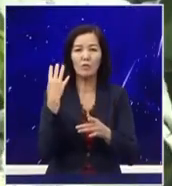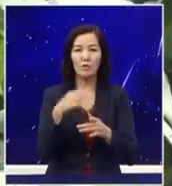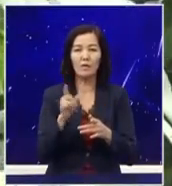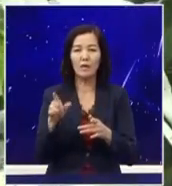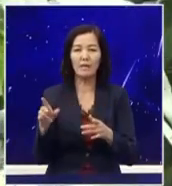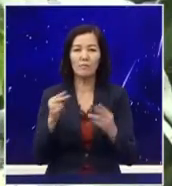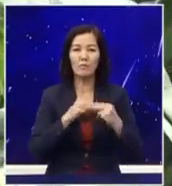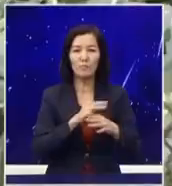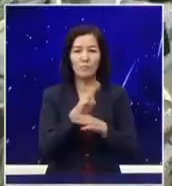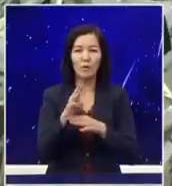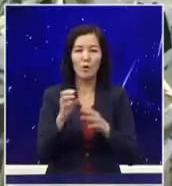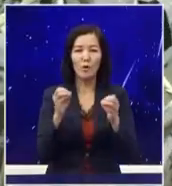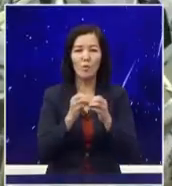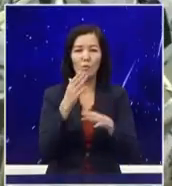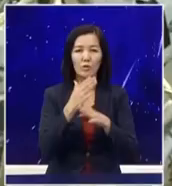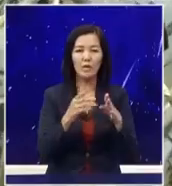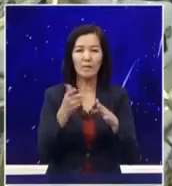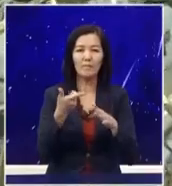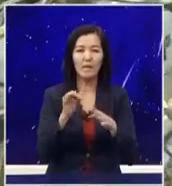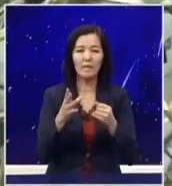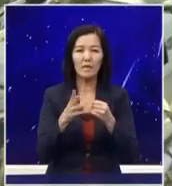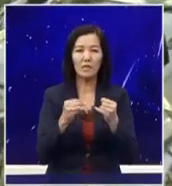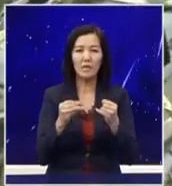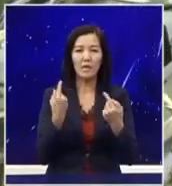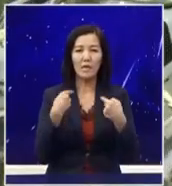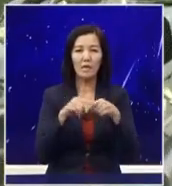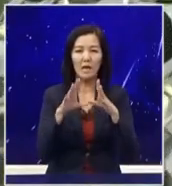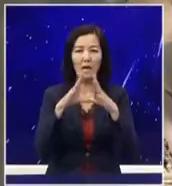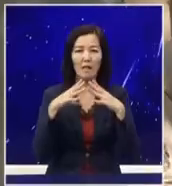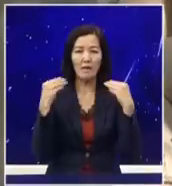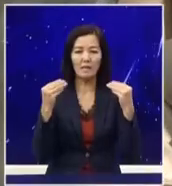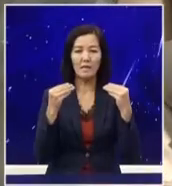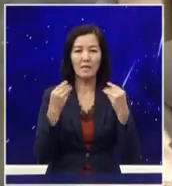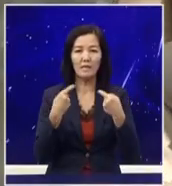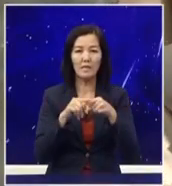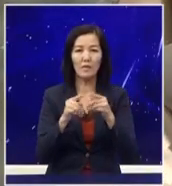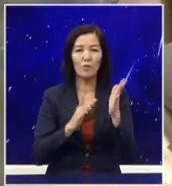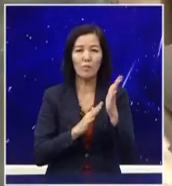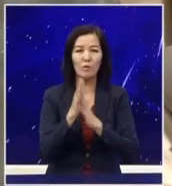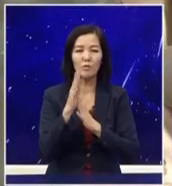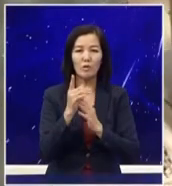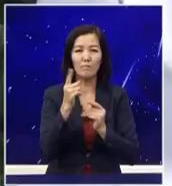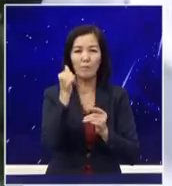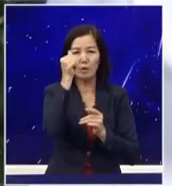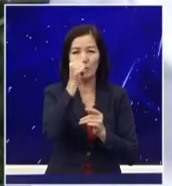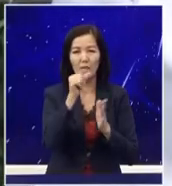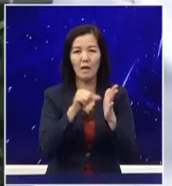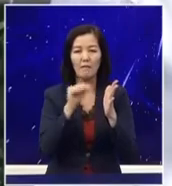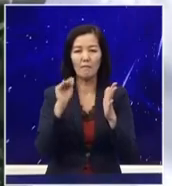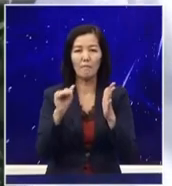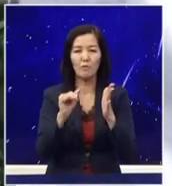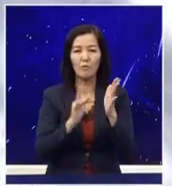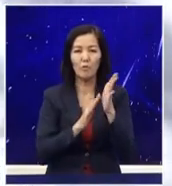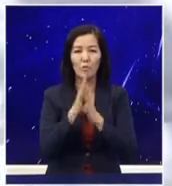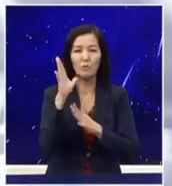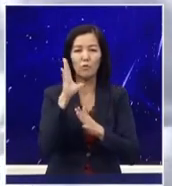отыр. Аумағы 10,5 гектар. Көкөністер голландиялық технологиямен өсіріледі. Заманауи нысан. Жылына 6000 тонна өнім өсіруге